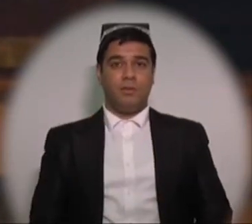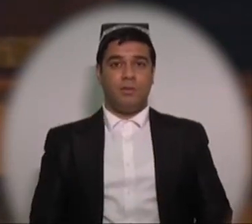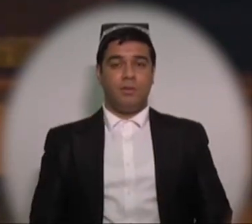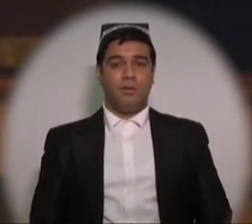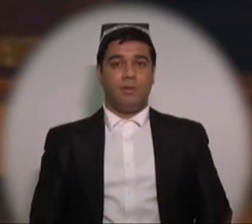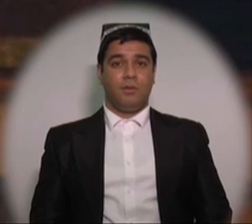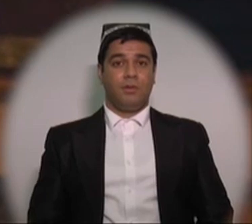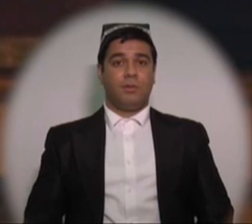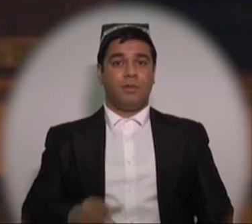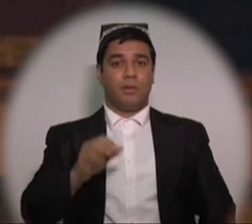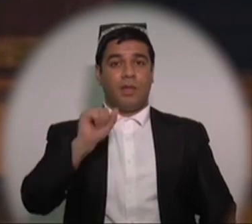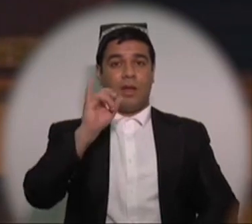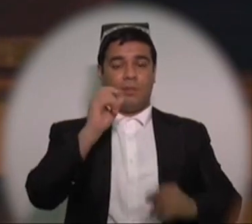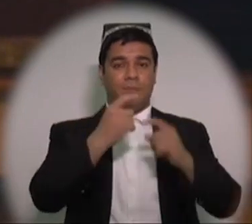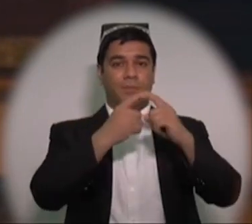sallam